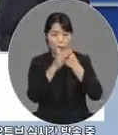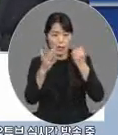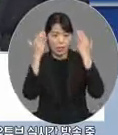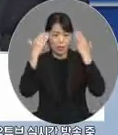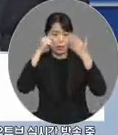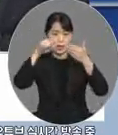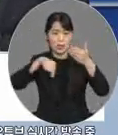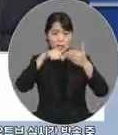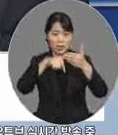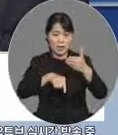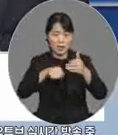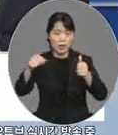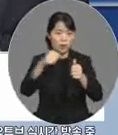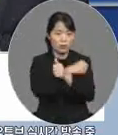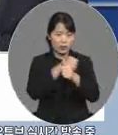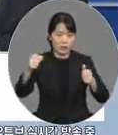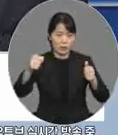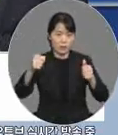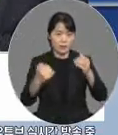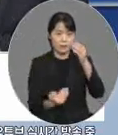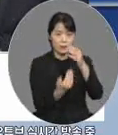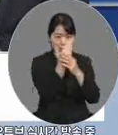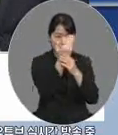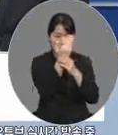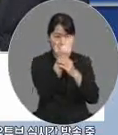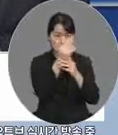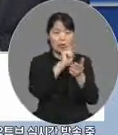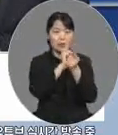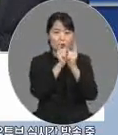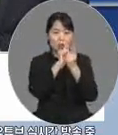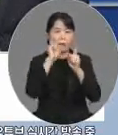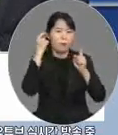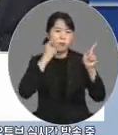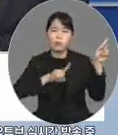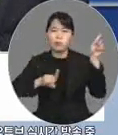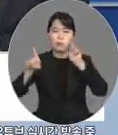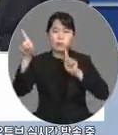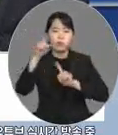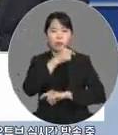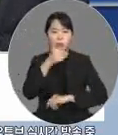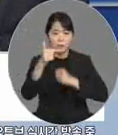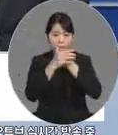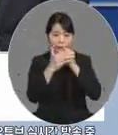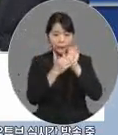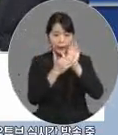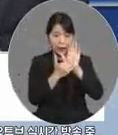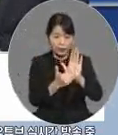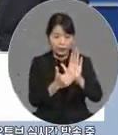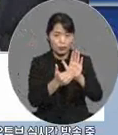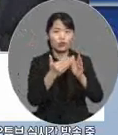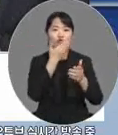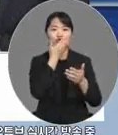나면 큰 상처가 남기 때문에 예방이 굉장히 중요하다고 생각합니다. 그래서 저는